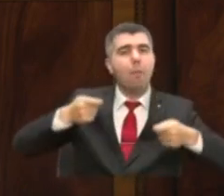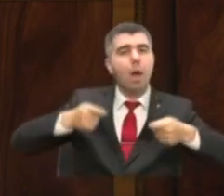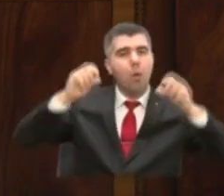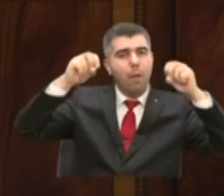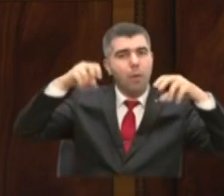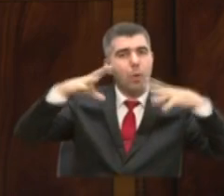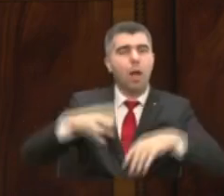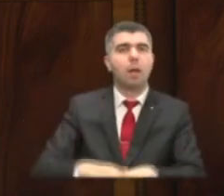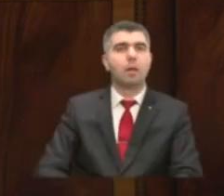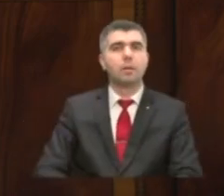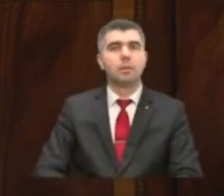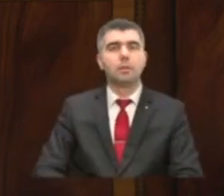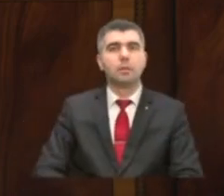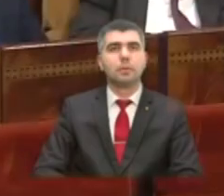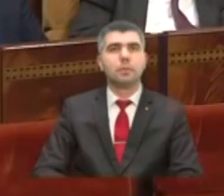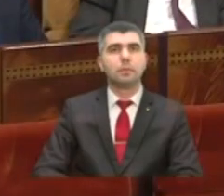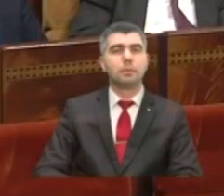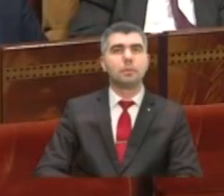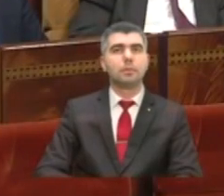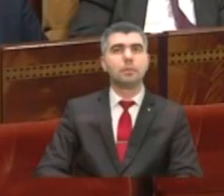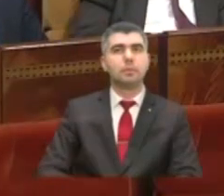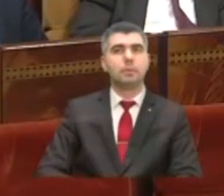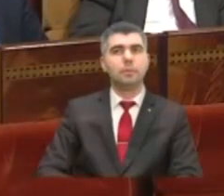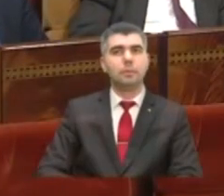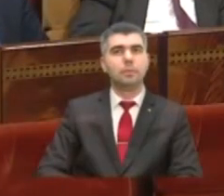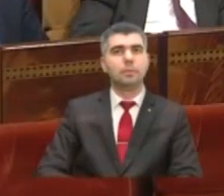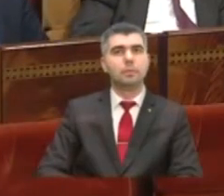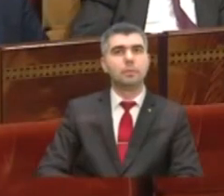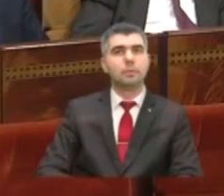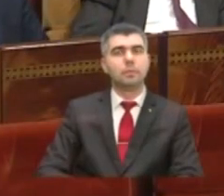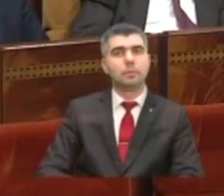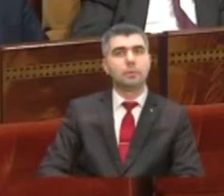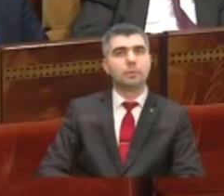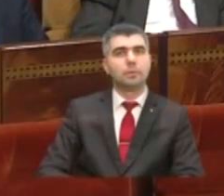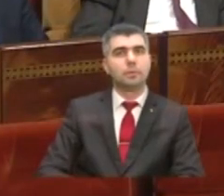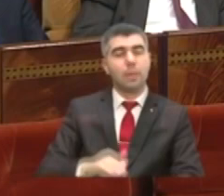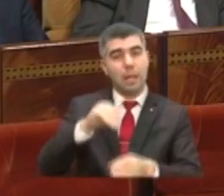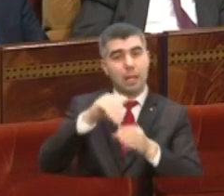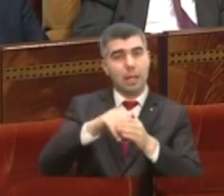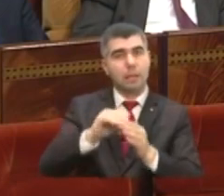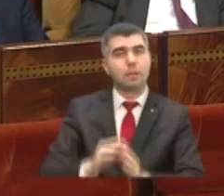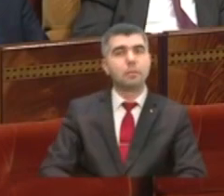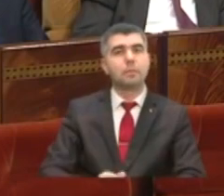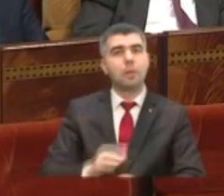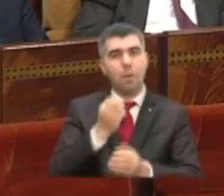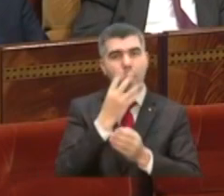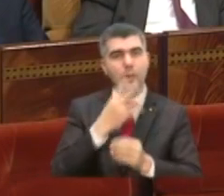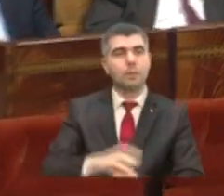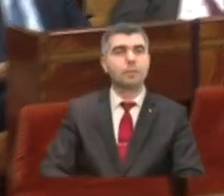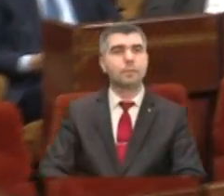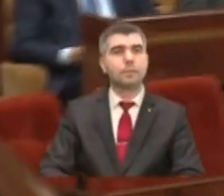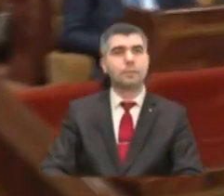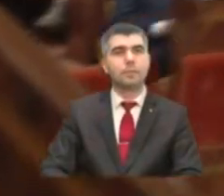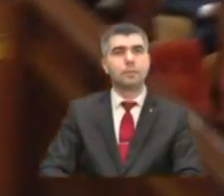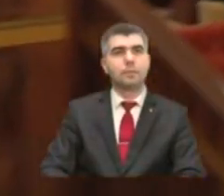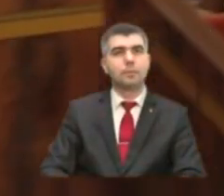وبركاته. شكرا لسيد النائب. باسم الفريق الاشتراكي، الكلمة لسيد